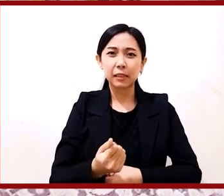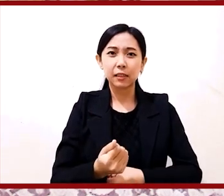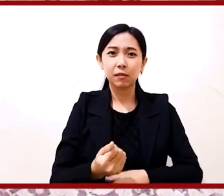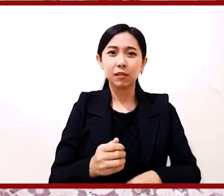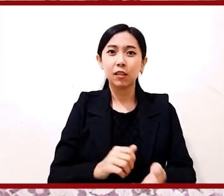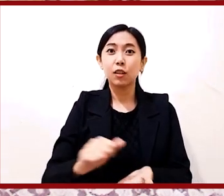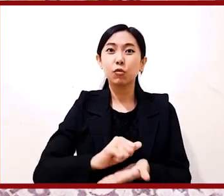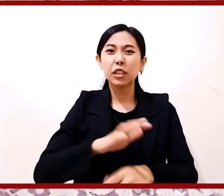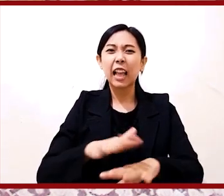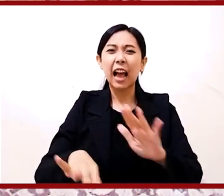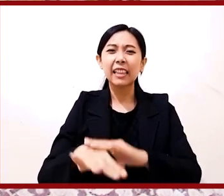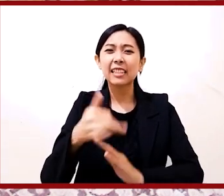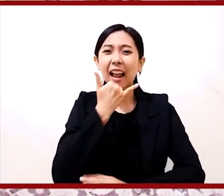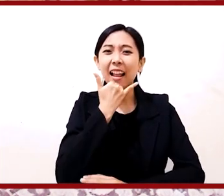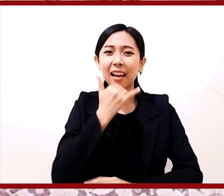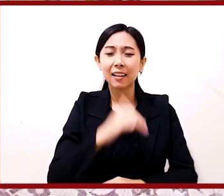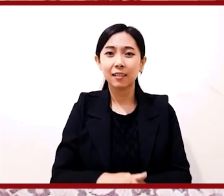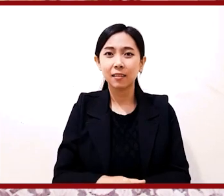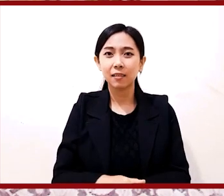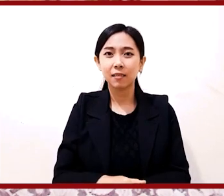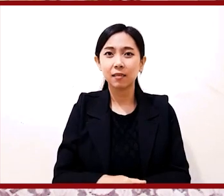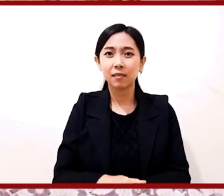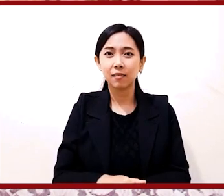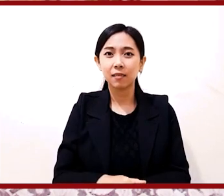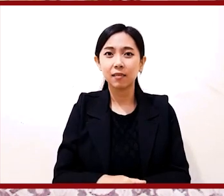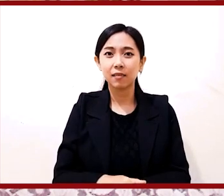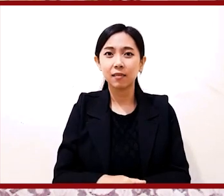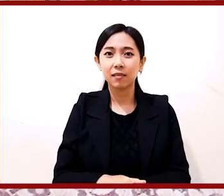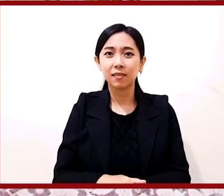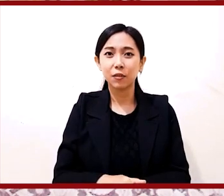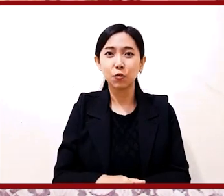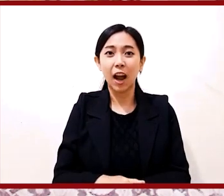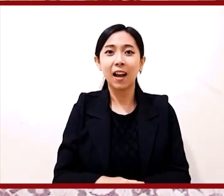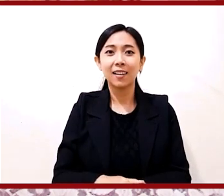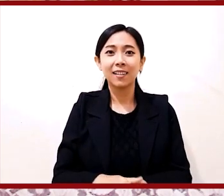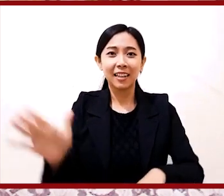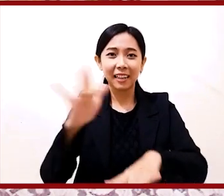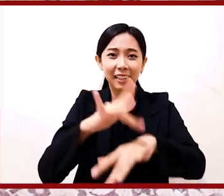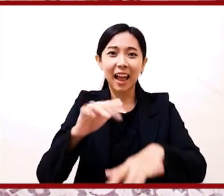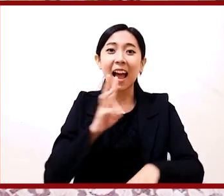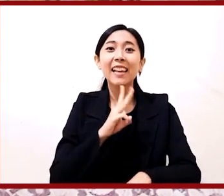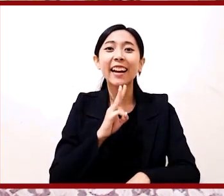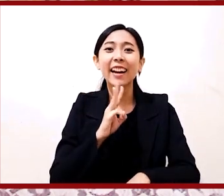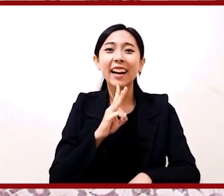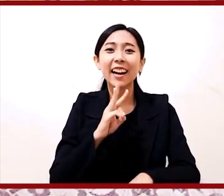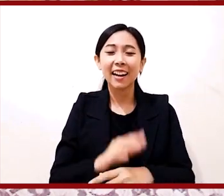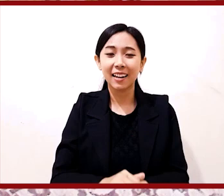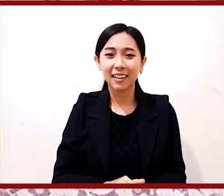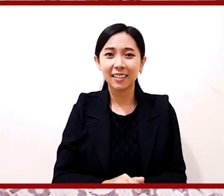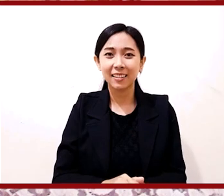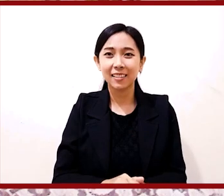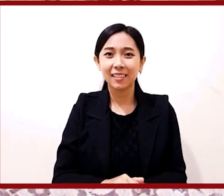ke mall atau supermarket, orang mencuci tangan tanpa sabun, asal basah, ditunjukkan pada petugas,